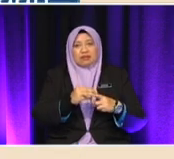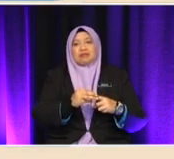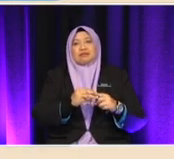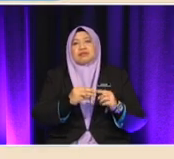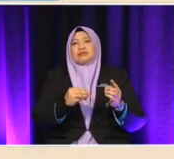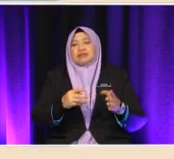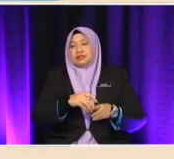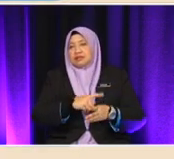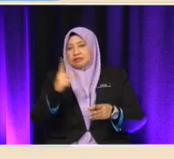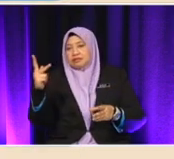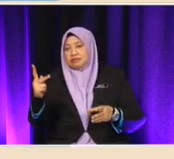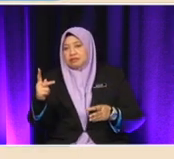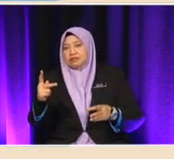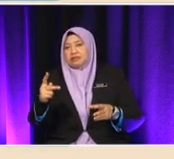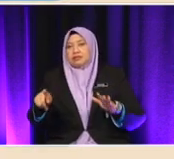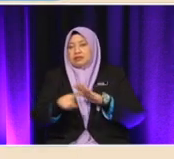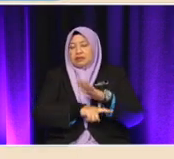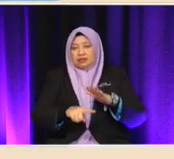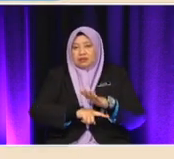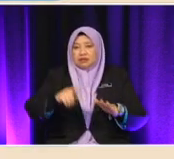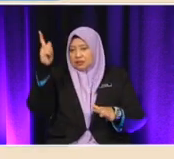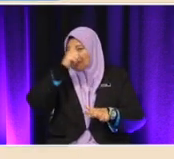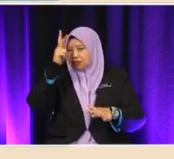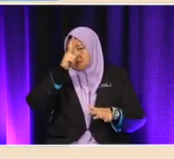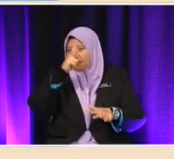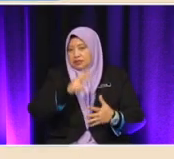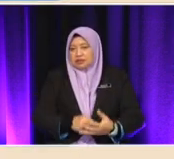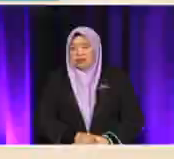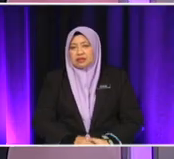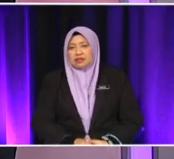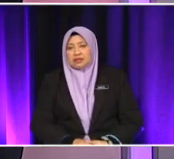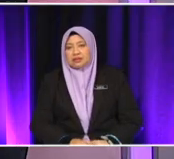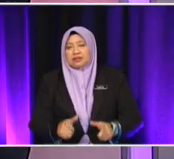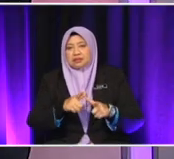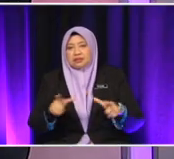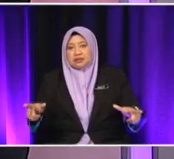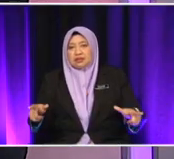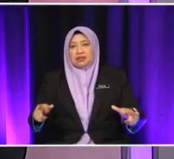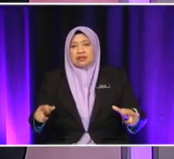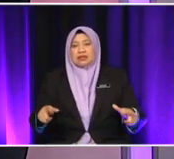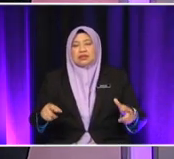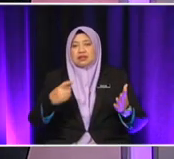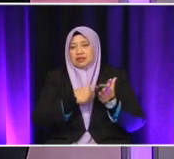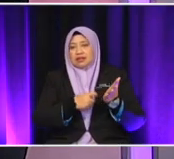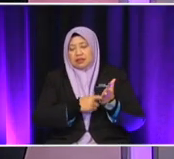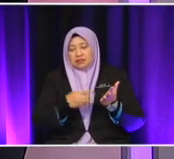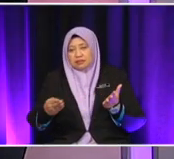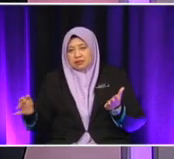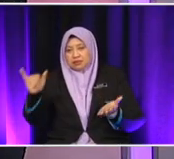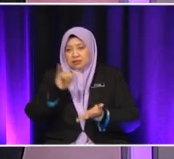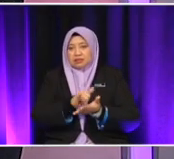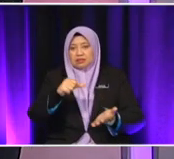masa depan dan kita ada Dahsyat kerajaan sebenarnya selain daripada faktur harga barang itu sendiri